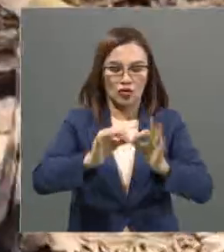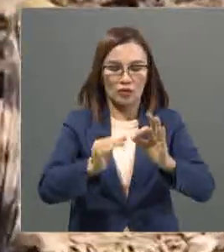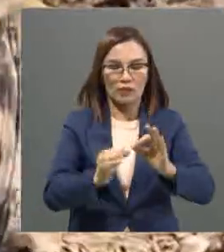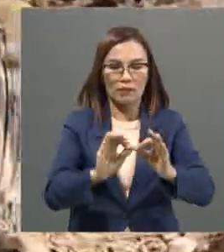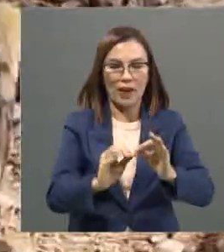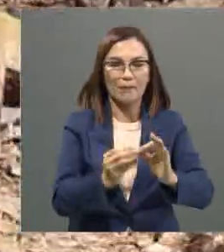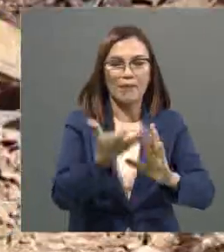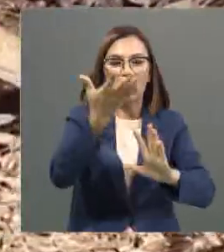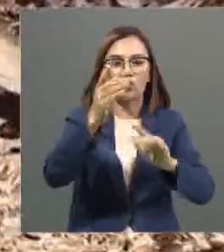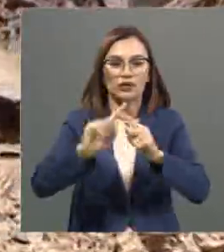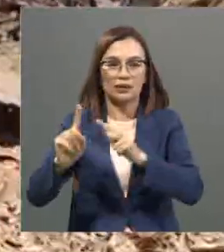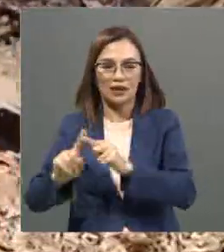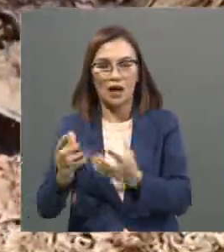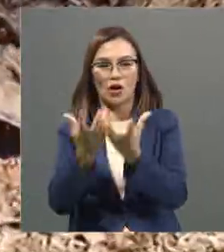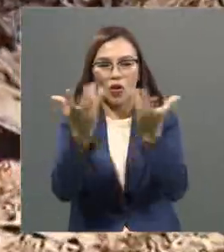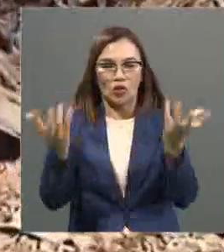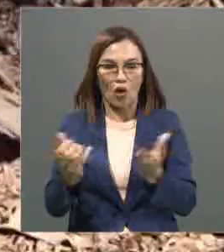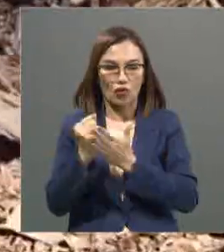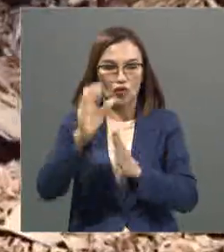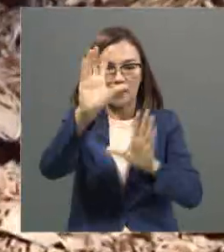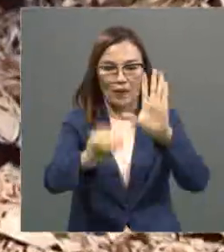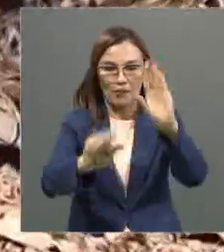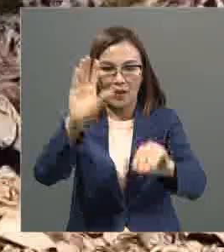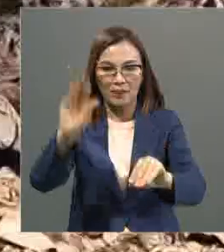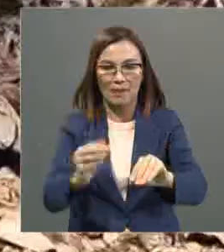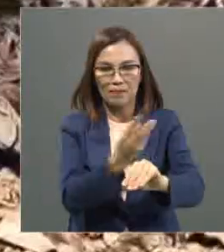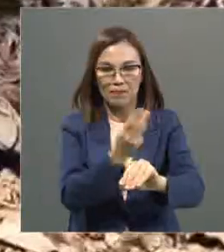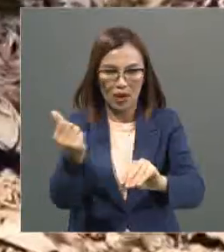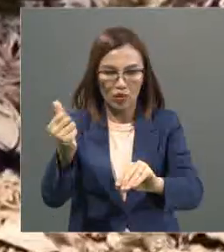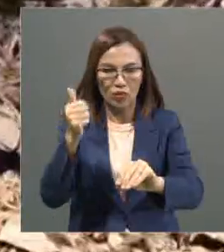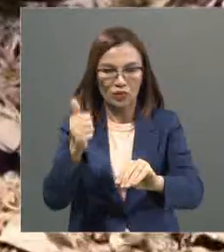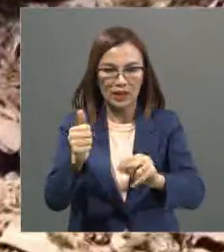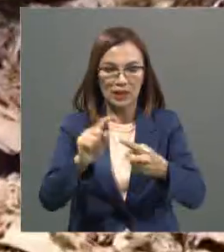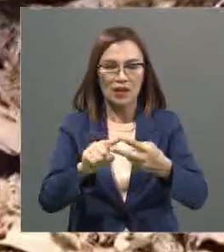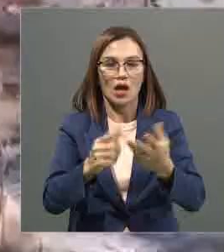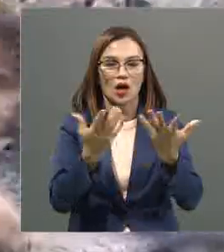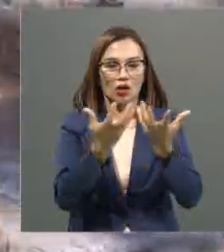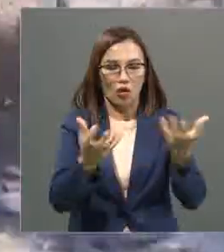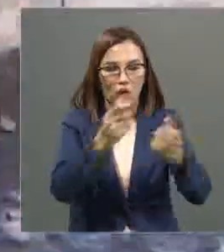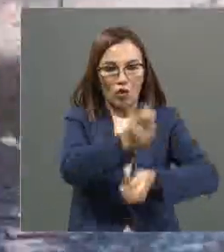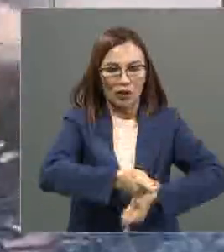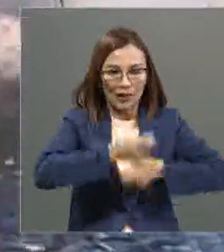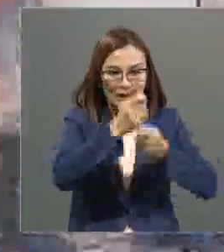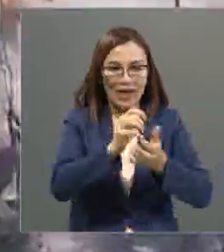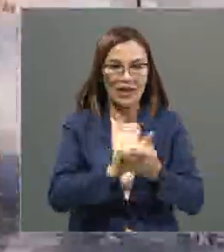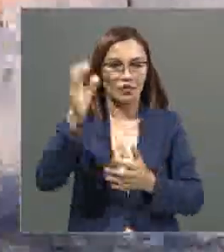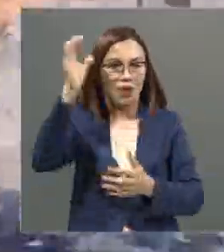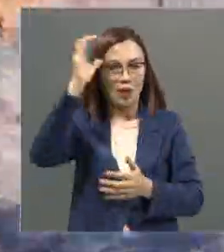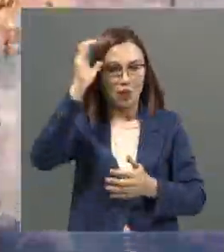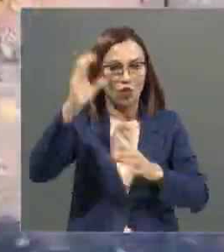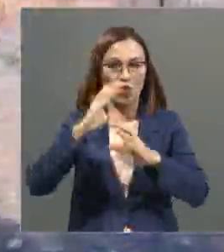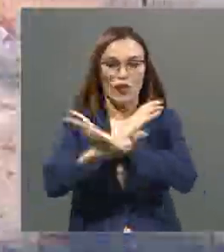เครื่องมือและอุปกรณ์การดับเพลิงการจัดการด้านการเกษตรรวมไปถึงการแลกเปลี่ยนองค์ความรู้ต่างๆ